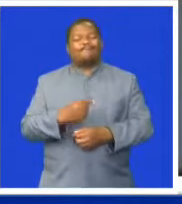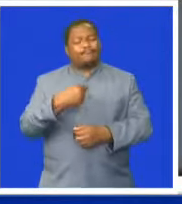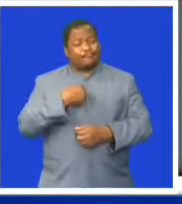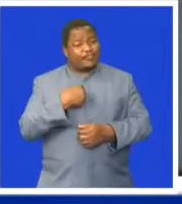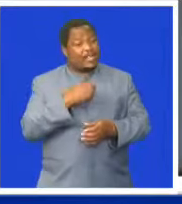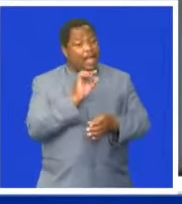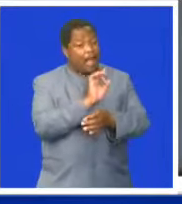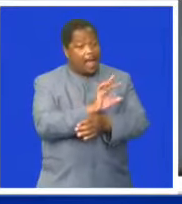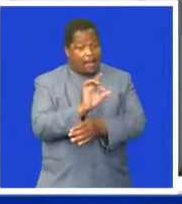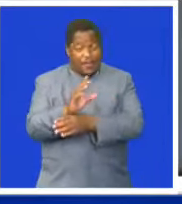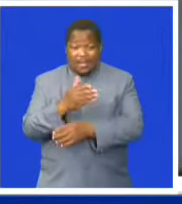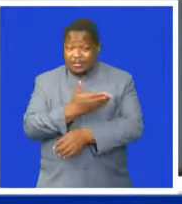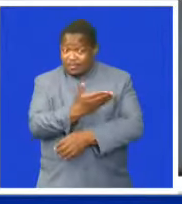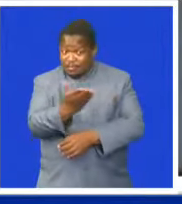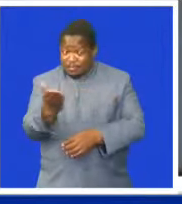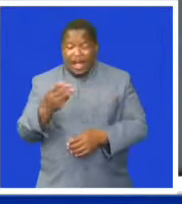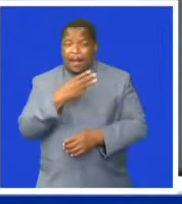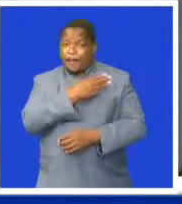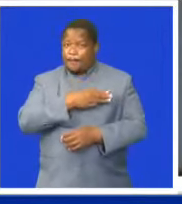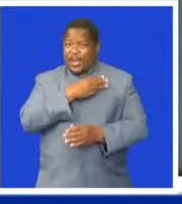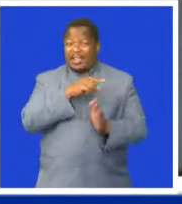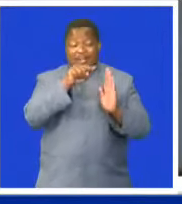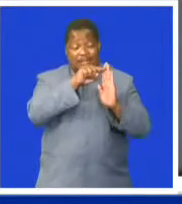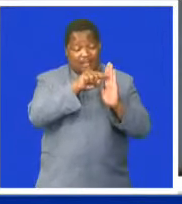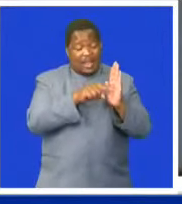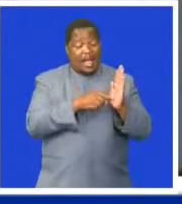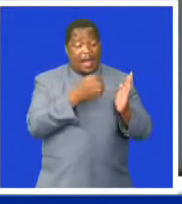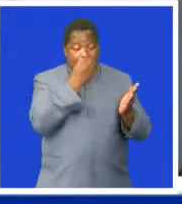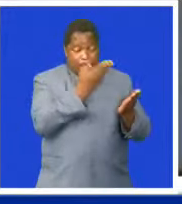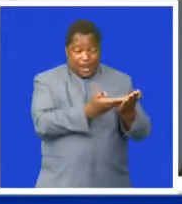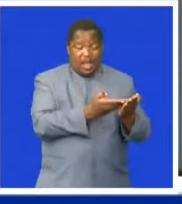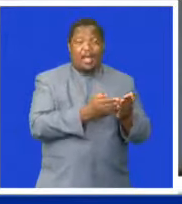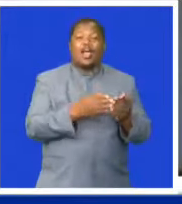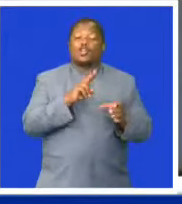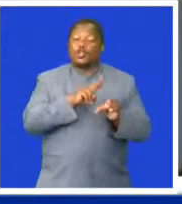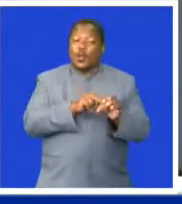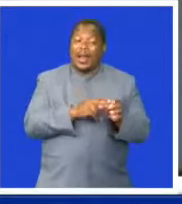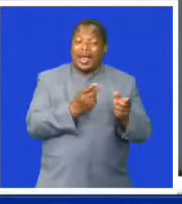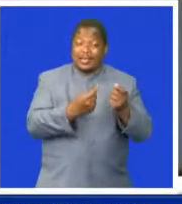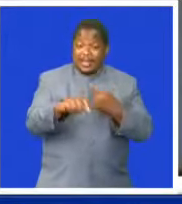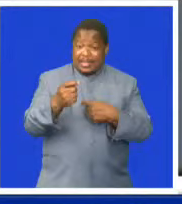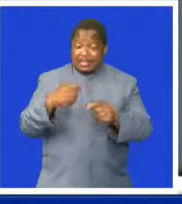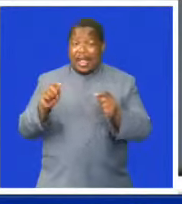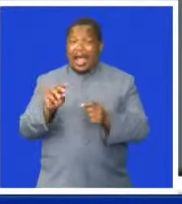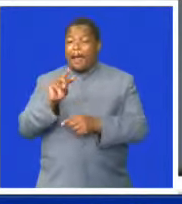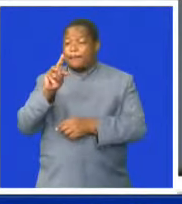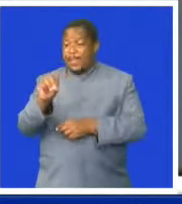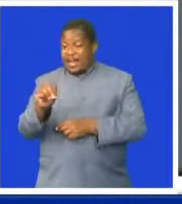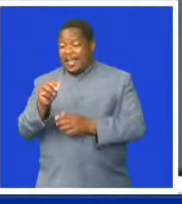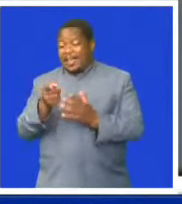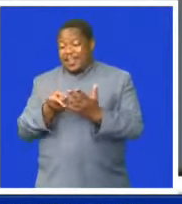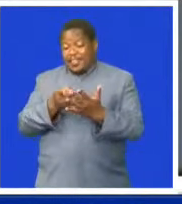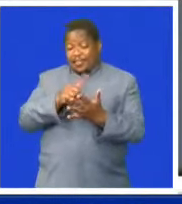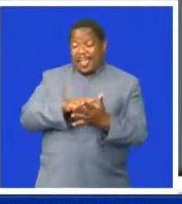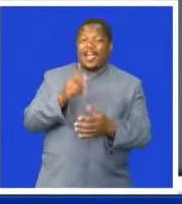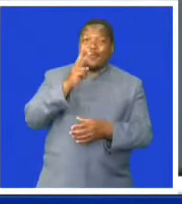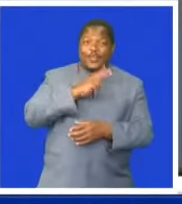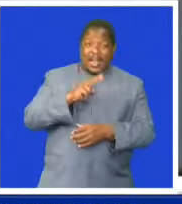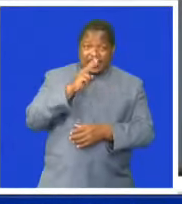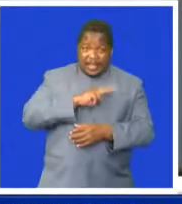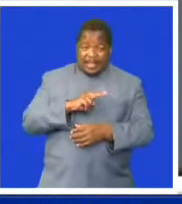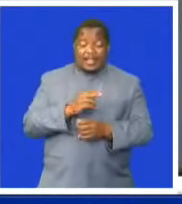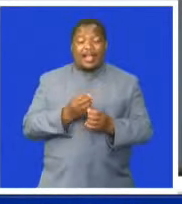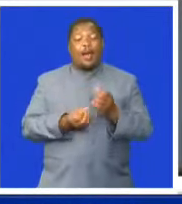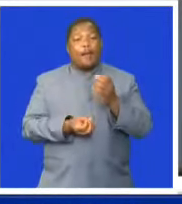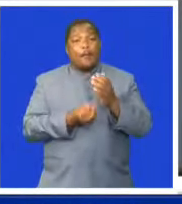5 p.m. Lo Monday to Friday nokuthi ngema weekend akusasetshendwa etshwala buthengiswa. Naloko ukuthi